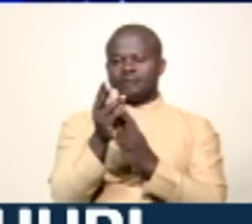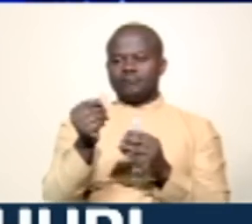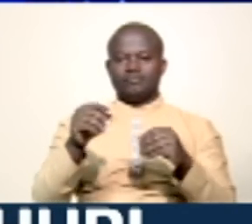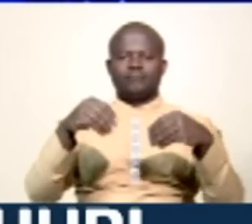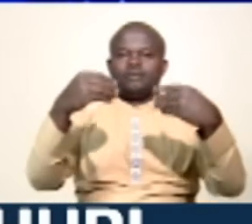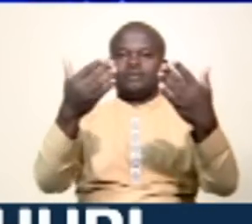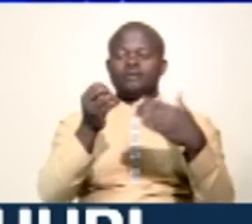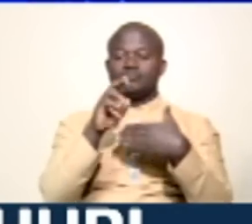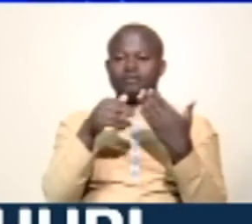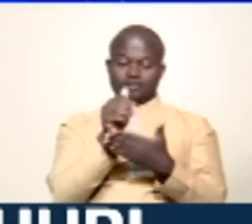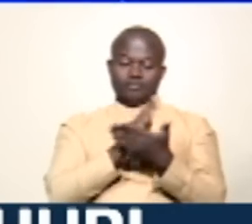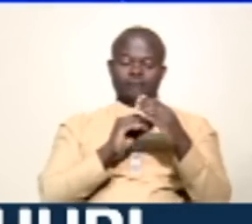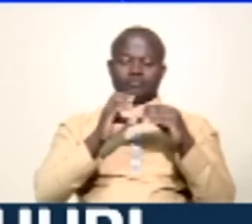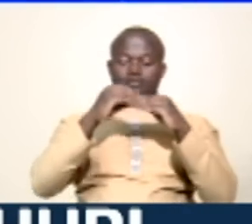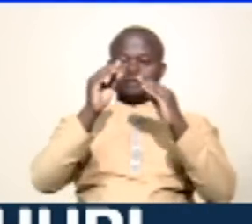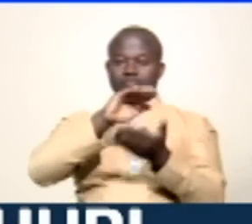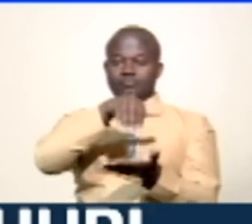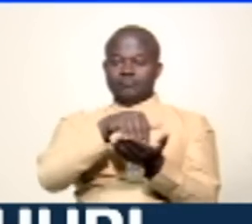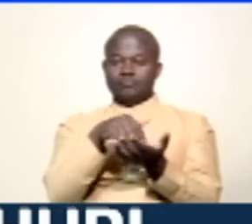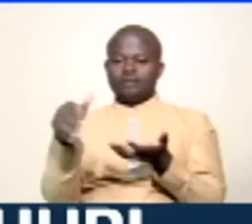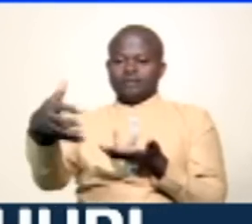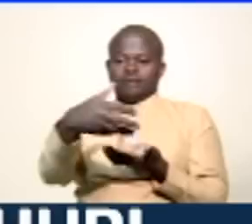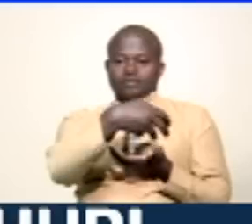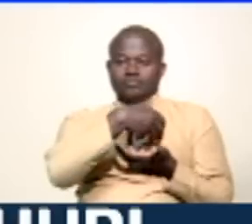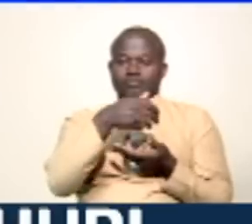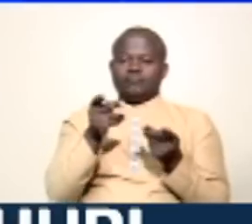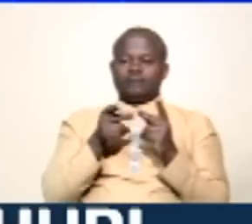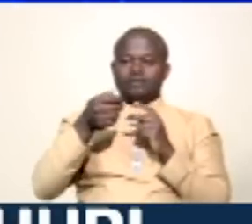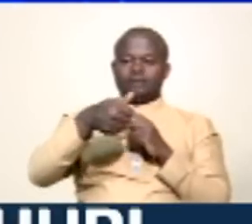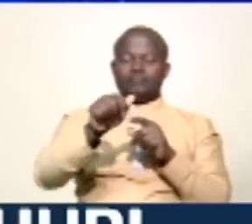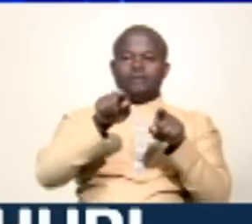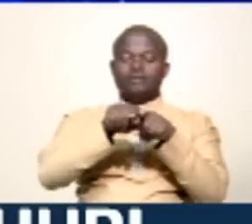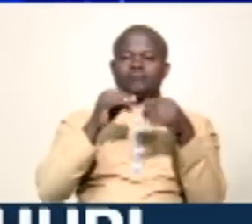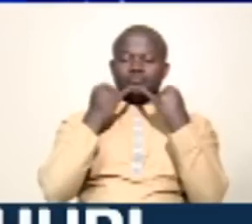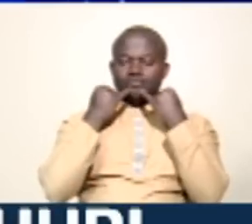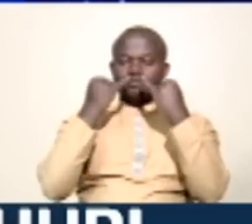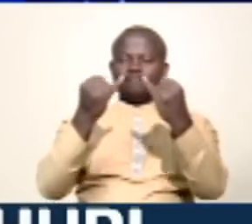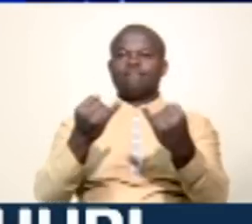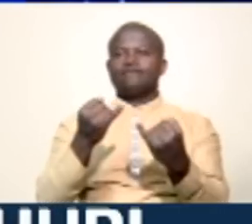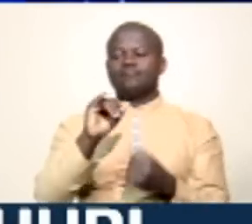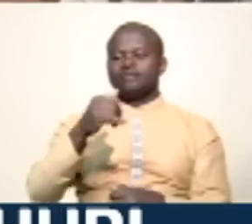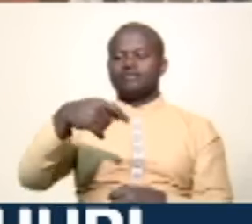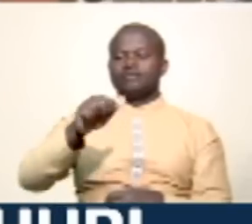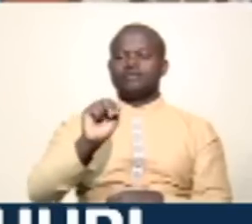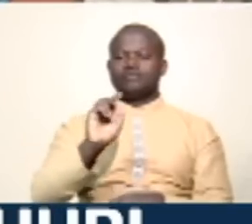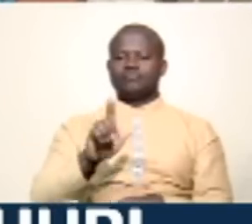bihabwa cyangwa se bamwe mu bayobozi b'ibigo bagahahira mu maduka yabo, nk'uko tubwirwa na Jean Paul Turatsinze.